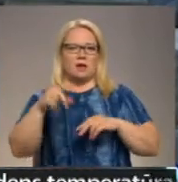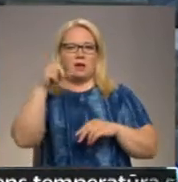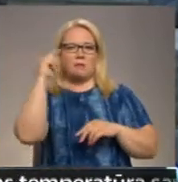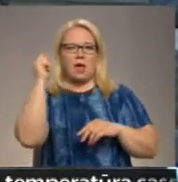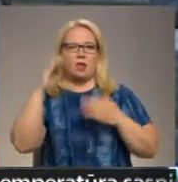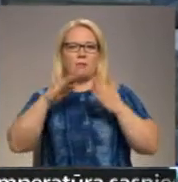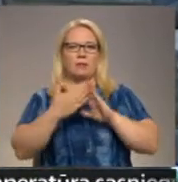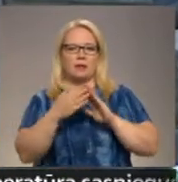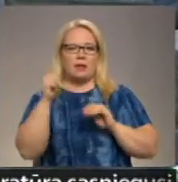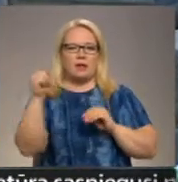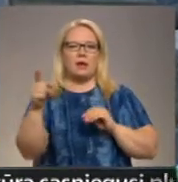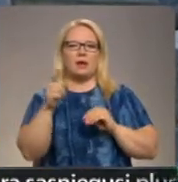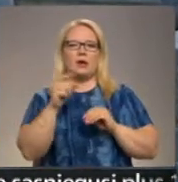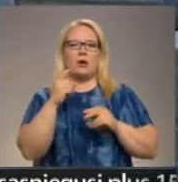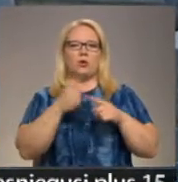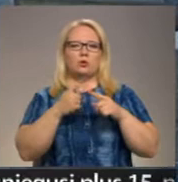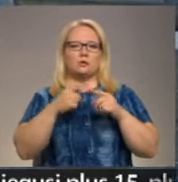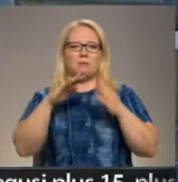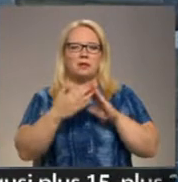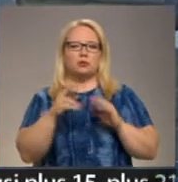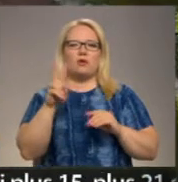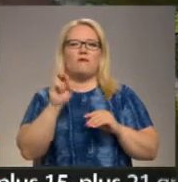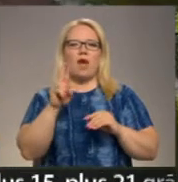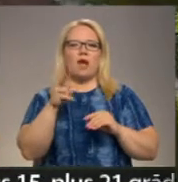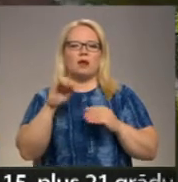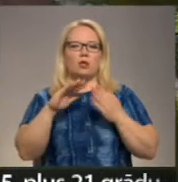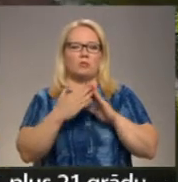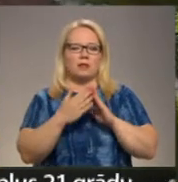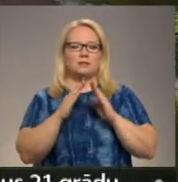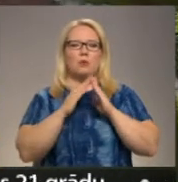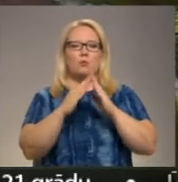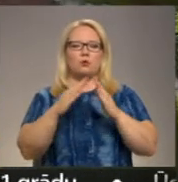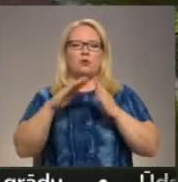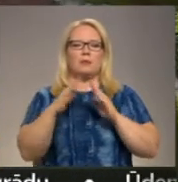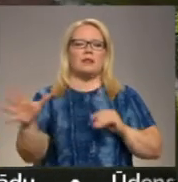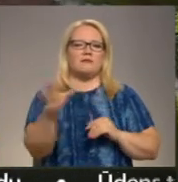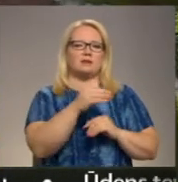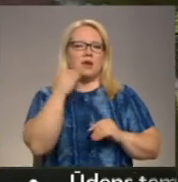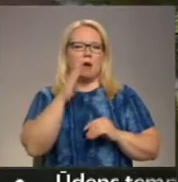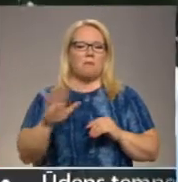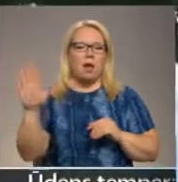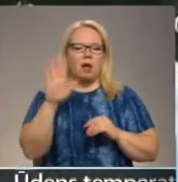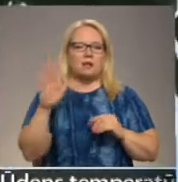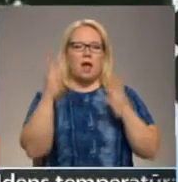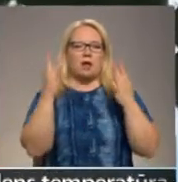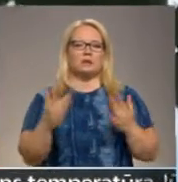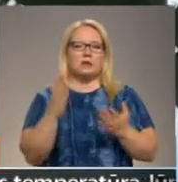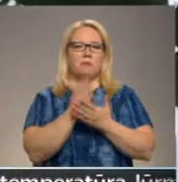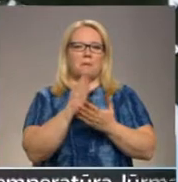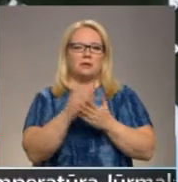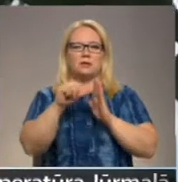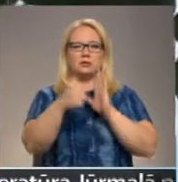pilī, Ārendoles muižā, Krustpils un Vērakļānu pilīs. Savukārt muižas un pilis visā Baltijā akciju noslēgs